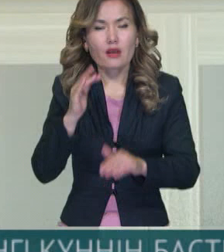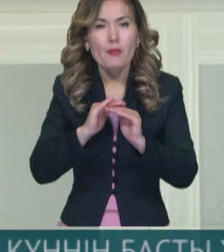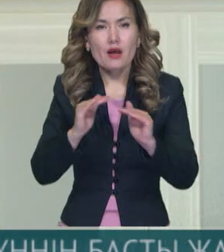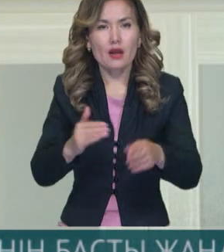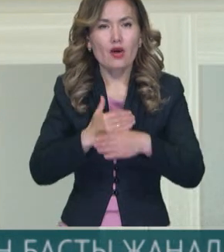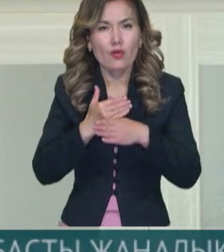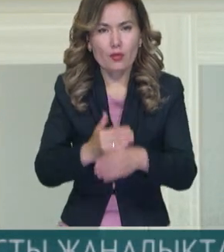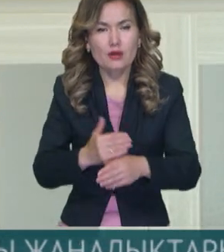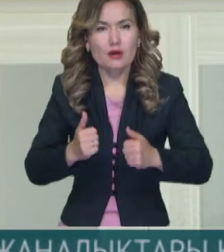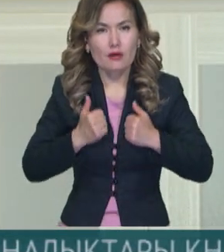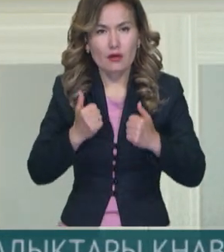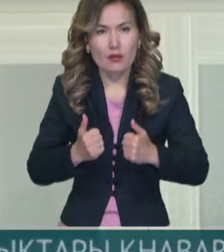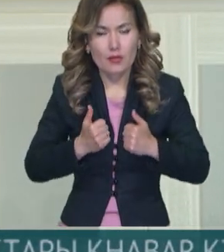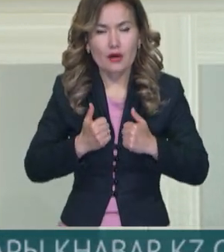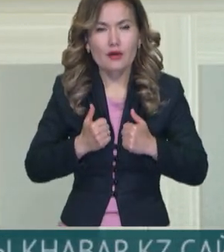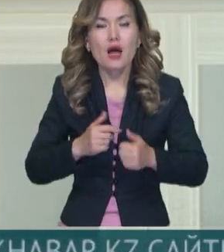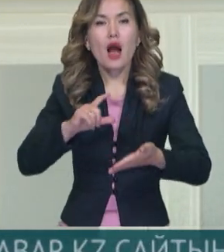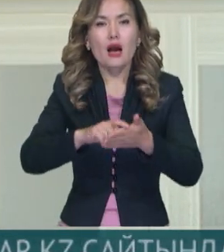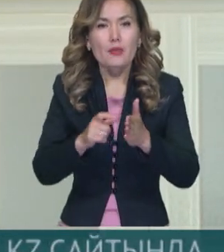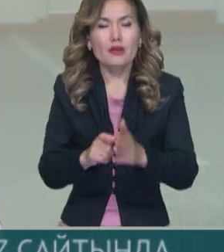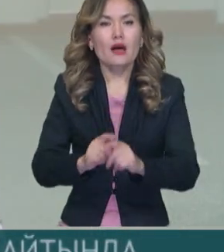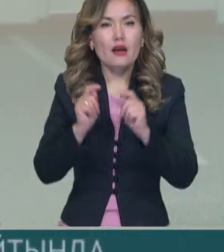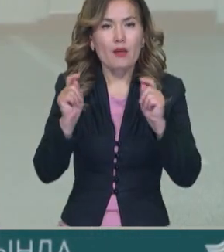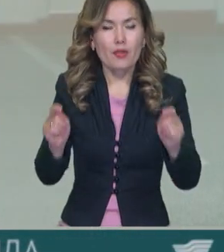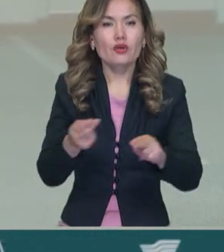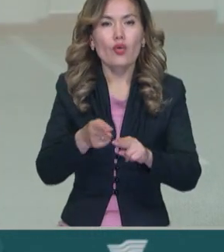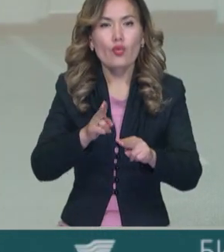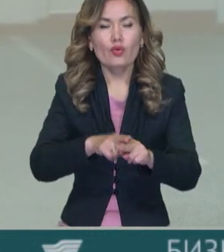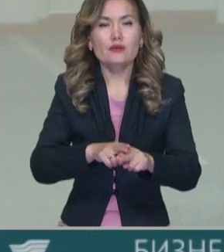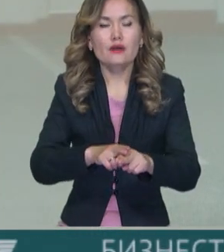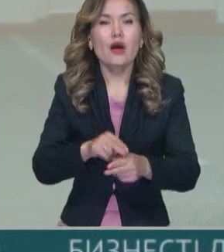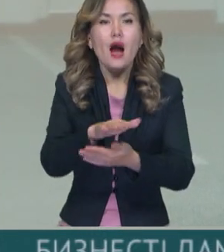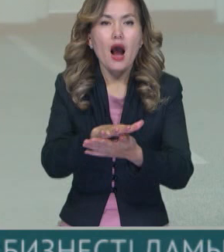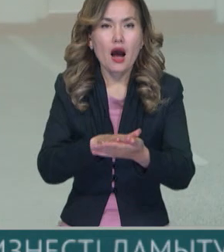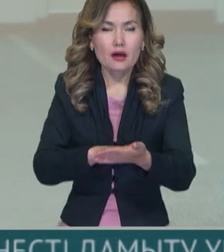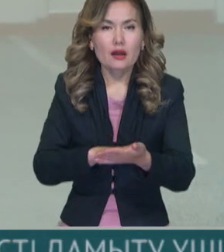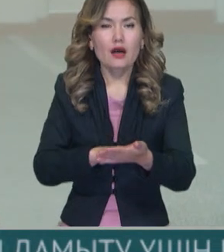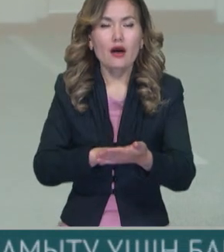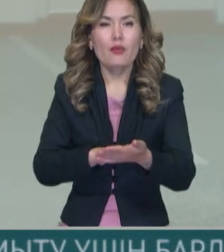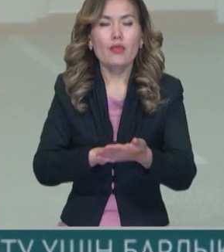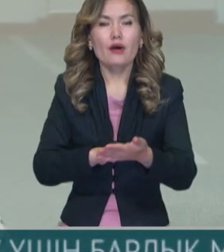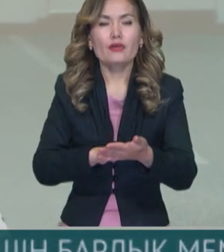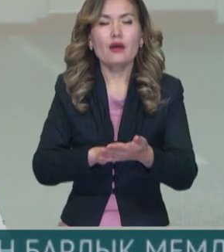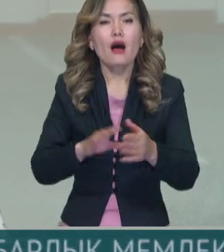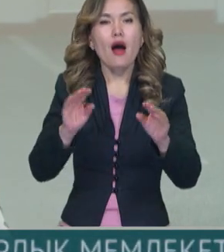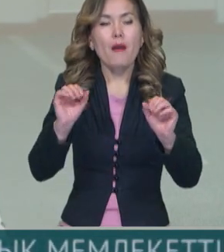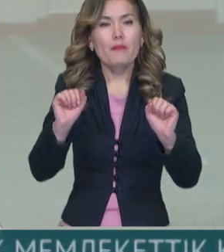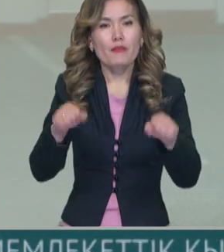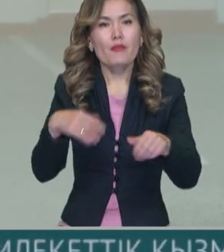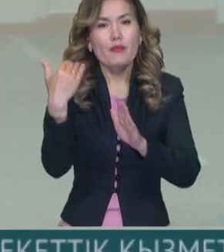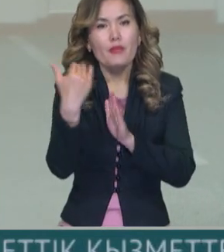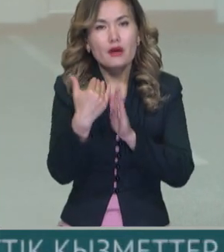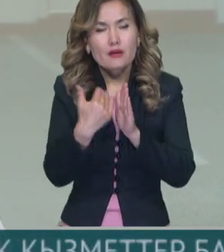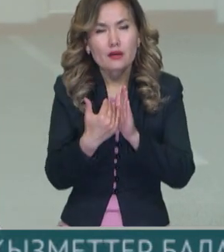керек. Тек қана бұл кабинеттер ашылып қана қоймайды. Сол кабинеттерге ары қарай методикалық бір уақытта